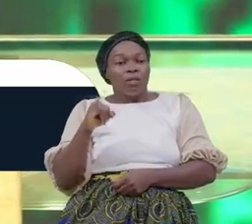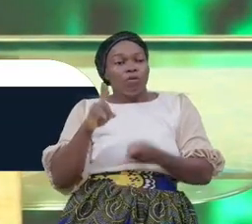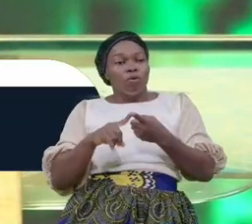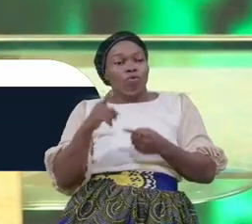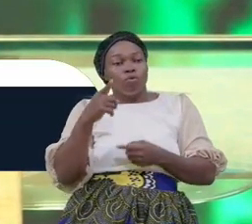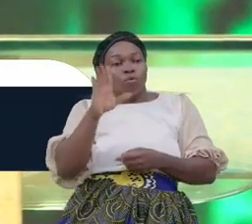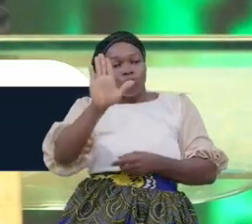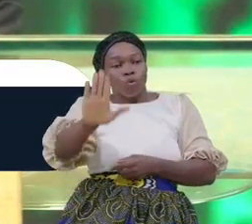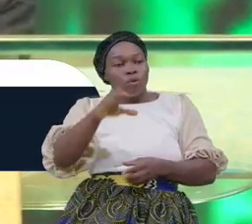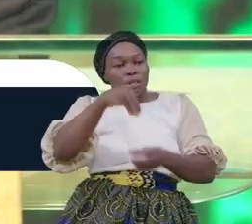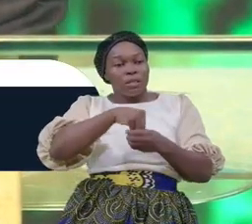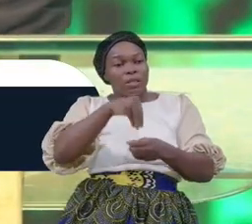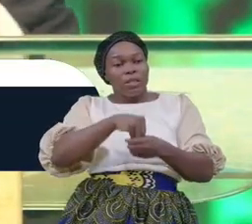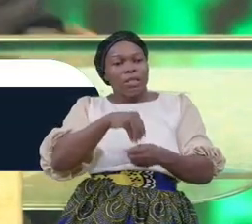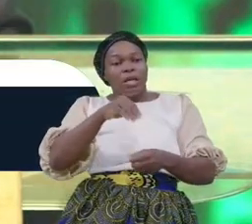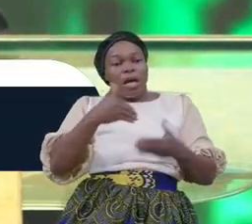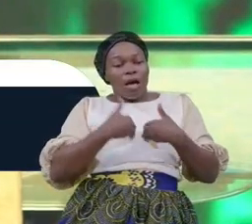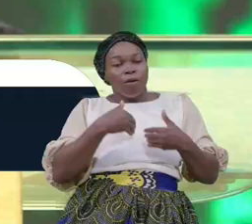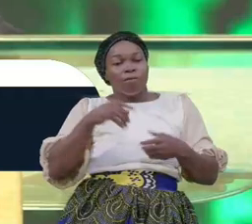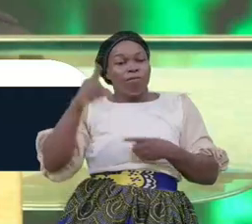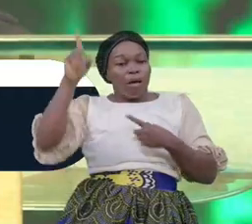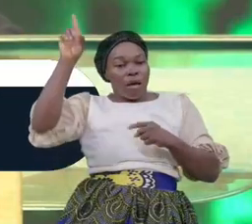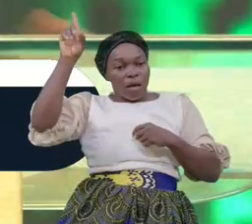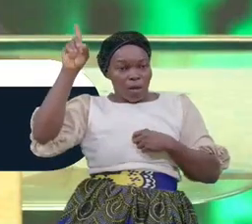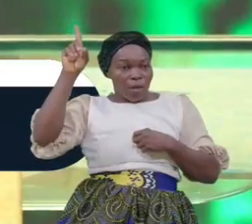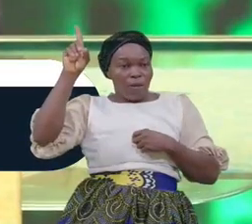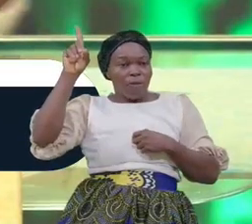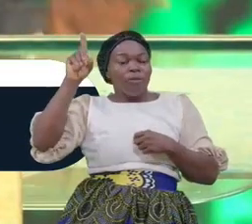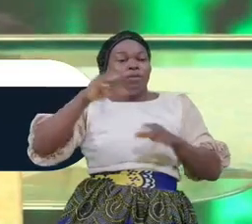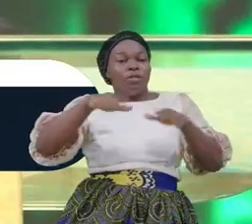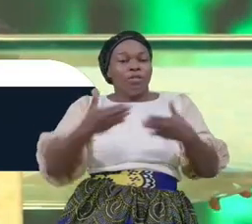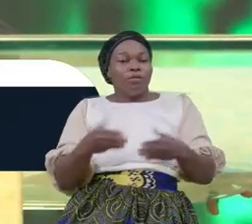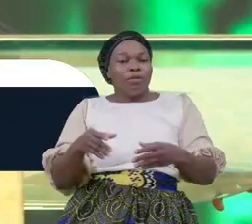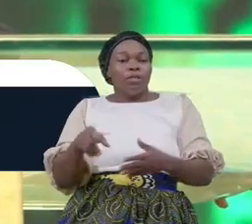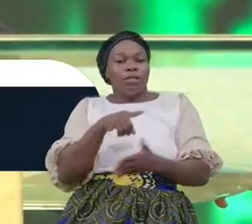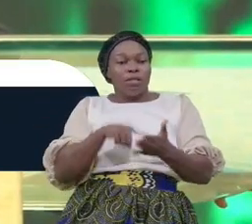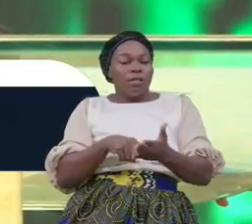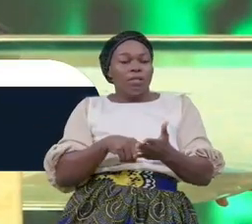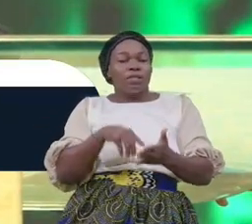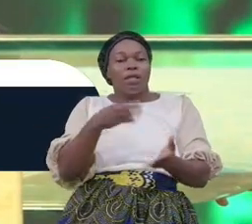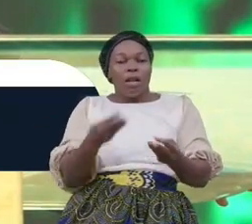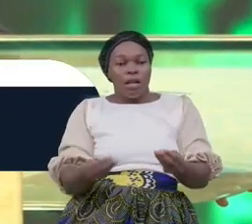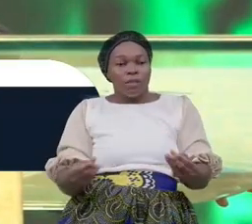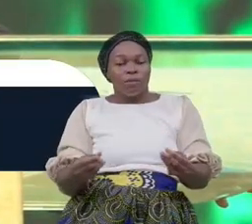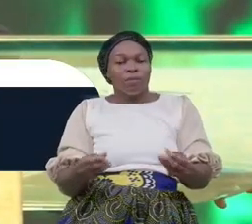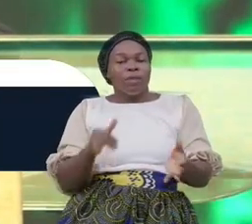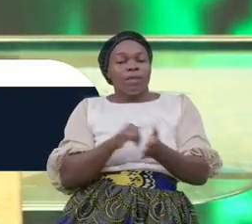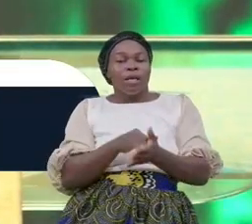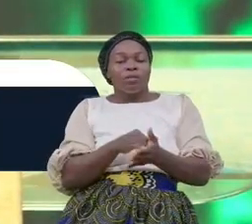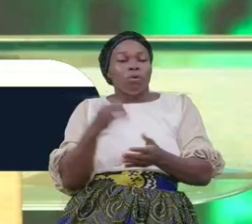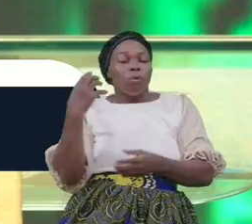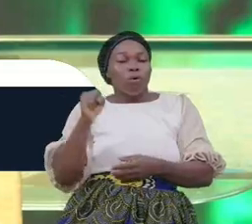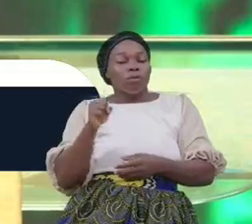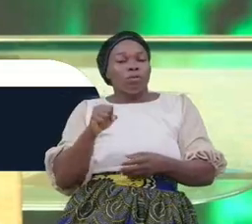je donne ce pays à ta postérité. C'est là que la chose était réglée. C'est là que c'est